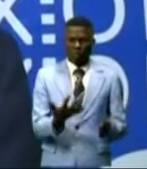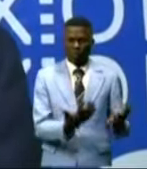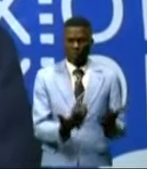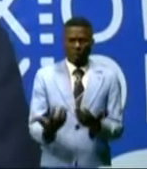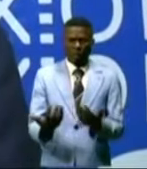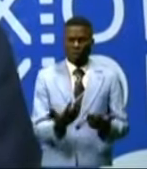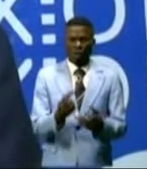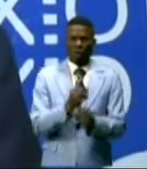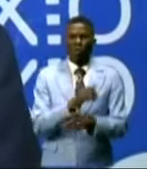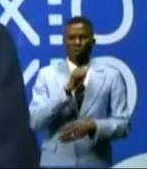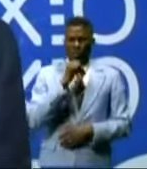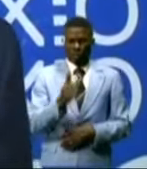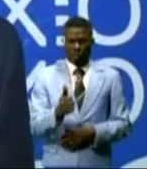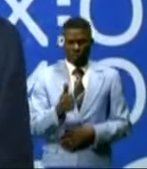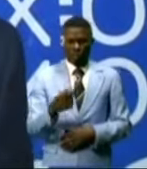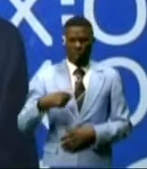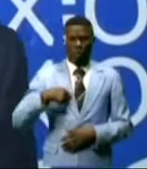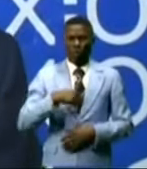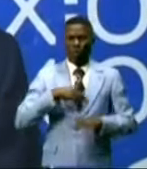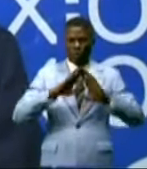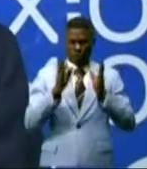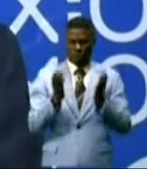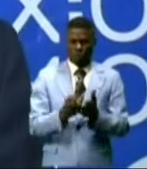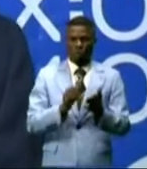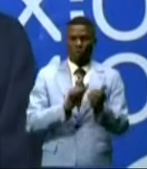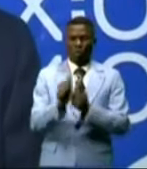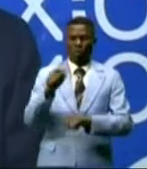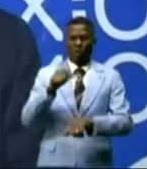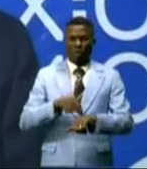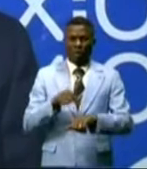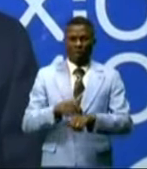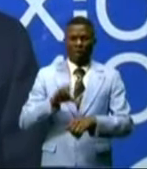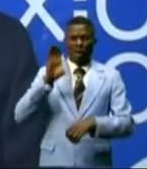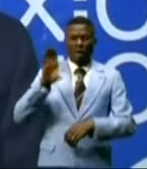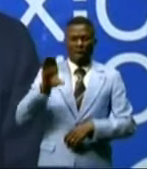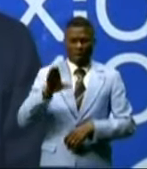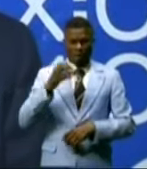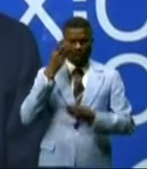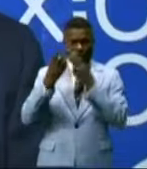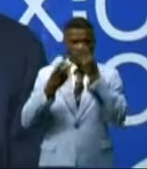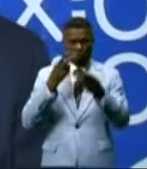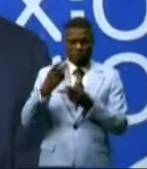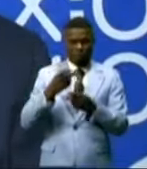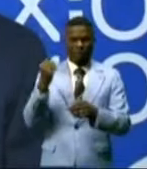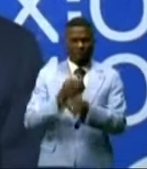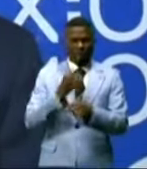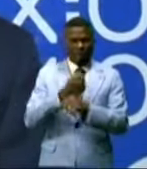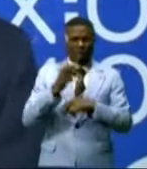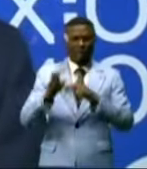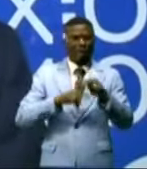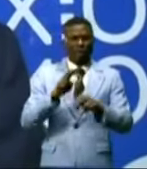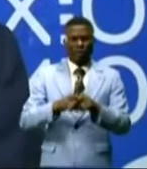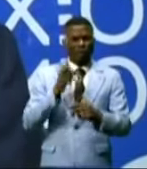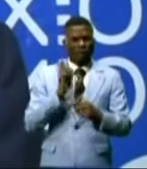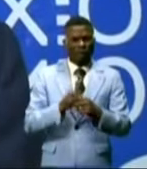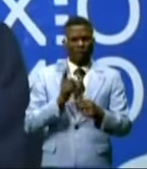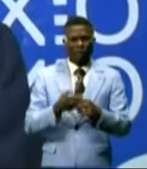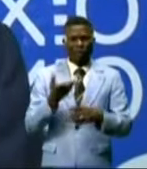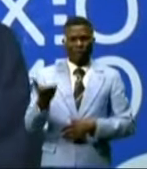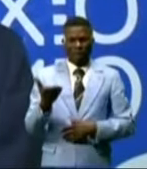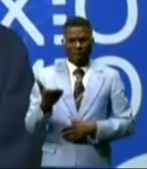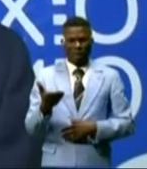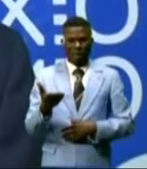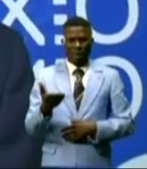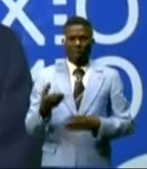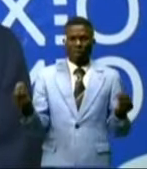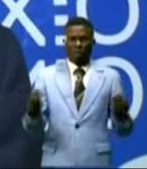l'institution. Nous avons tous eu des moments où nous étions à la banque pour effectuer une opération. Nous n'avons pas été en mesure de le faire,